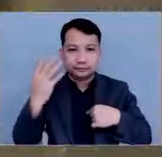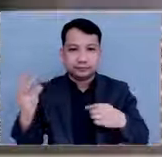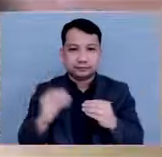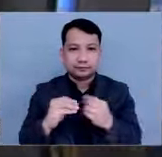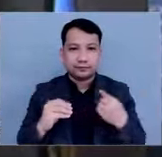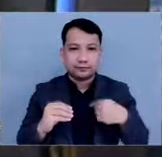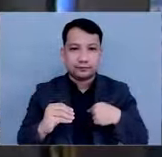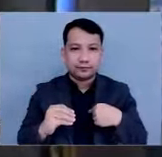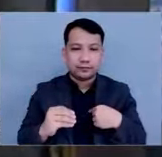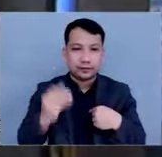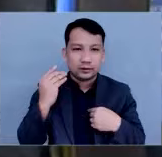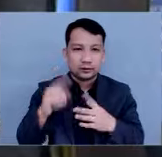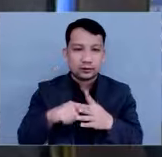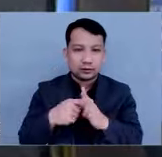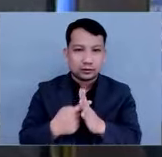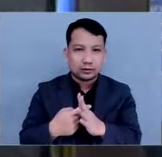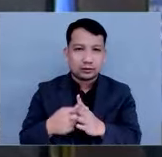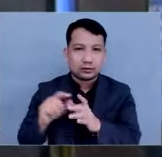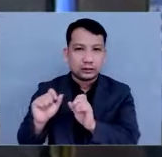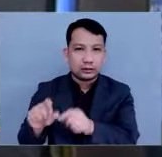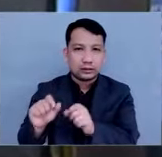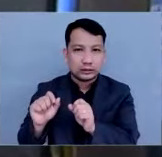you start selling drugs, sir?